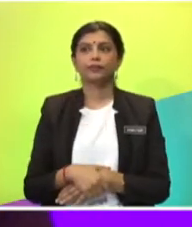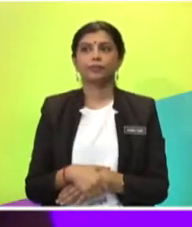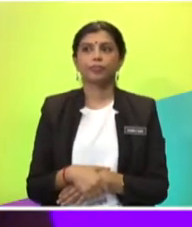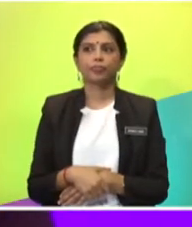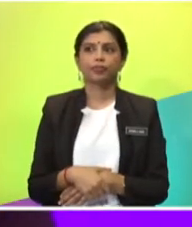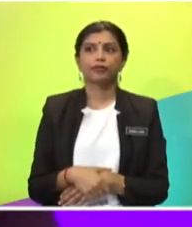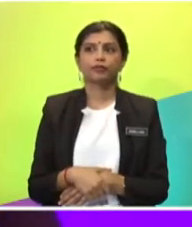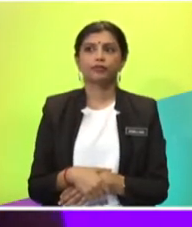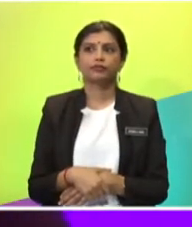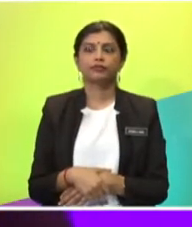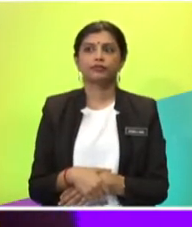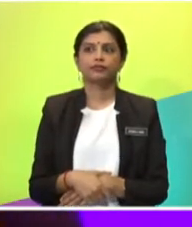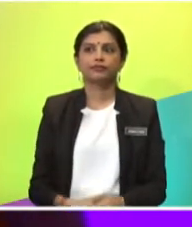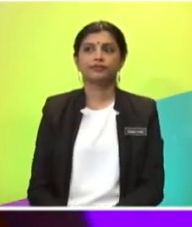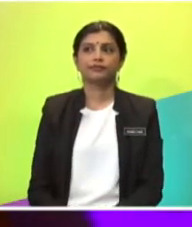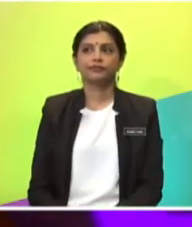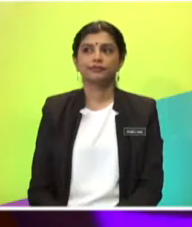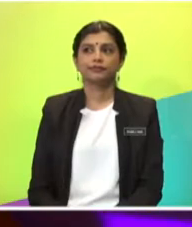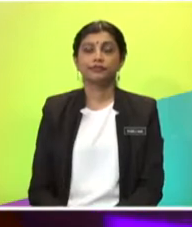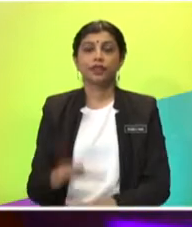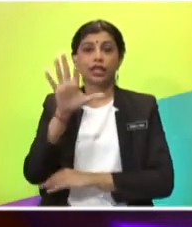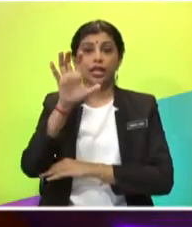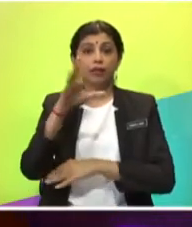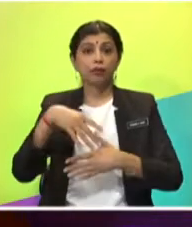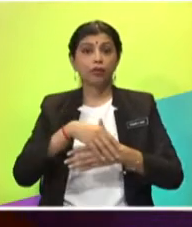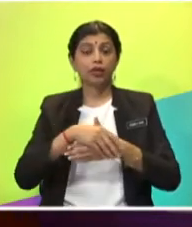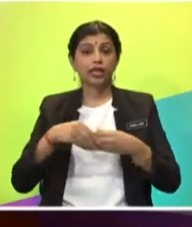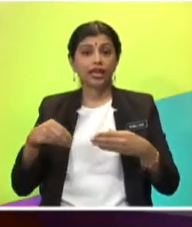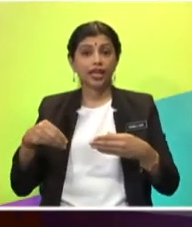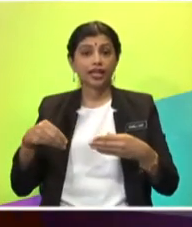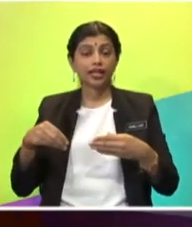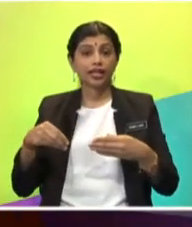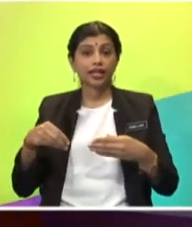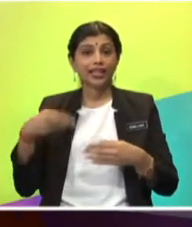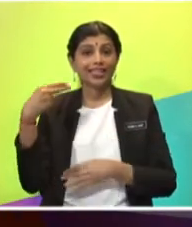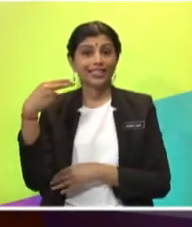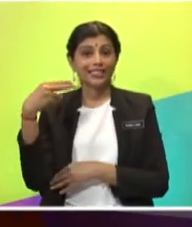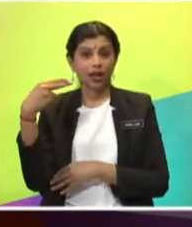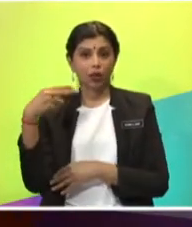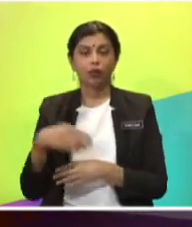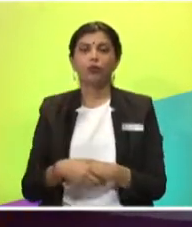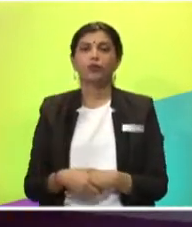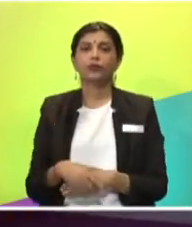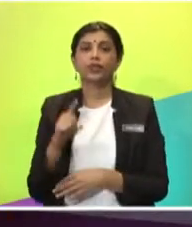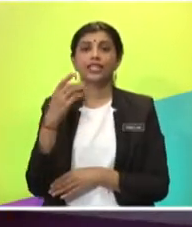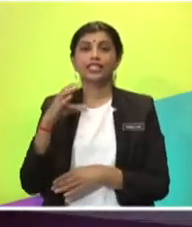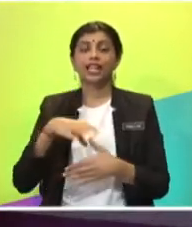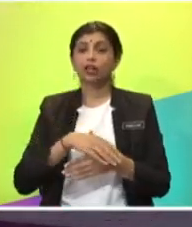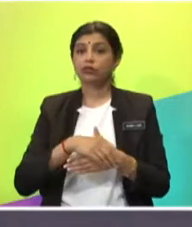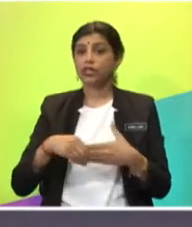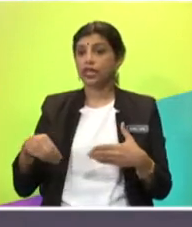RM50 cikgu eh? Ya. Baik. RM50 berwarna hijau. Baik. Dan